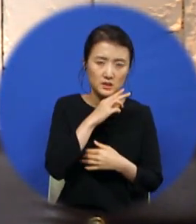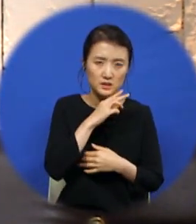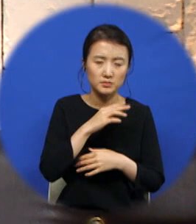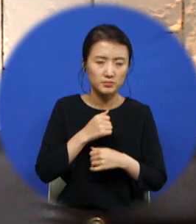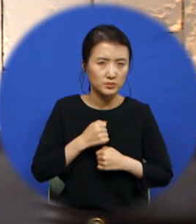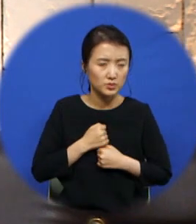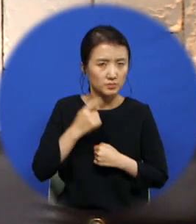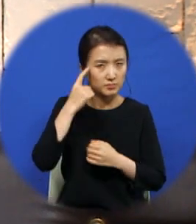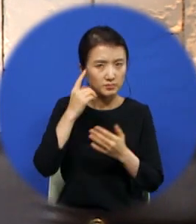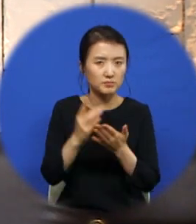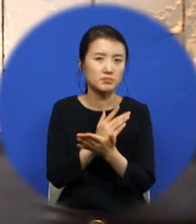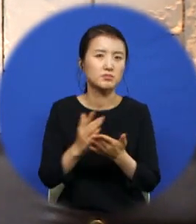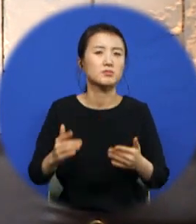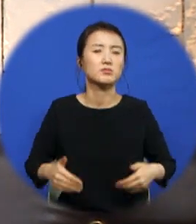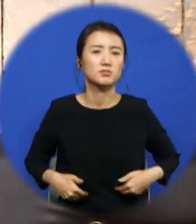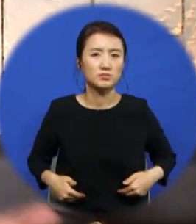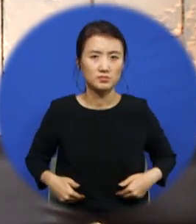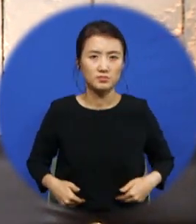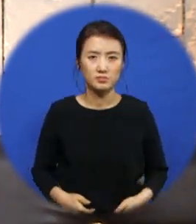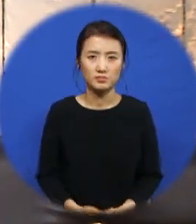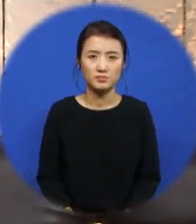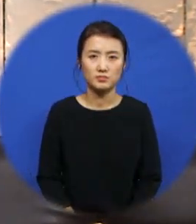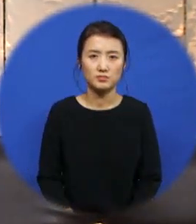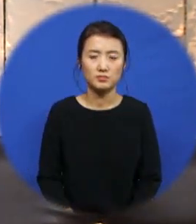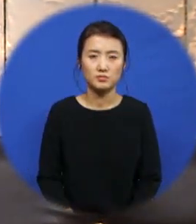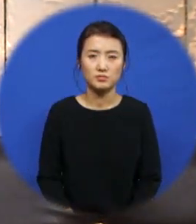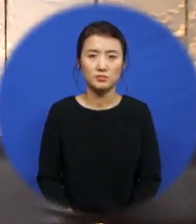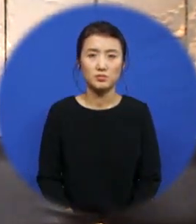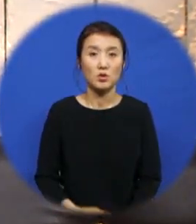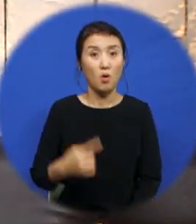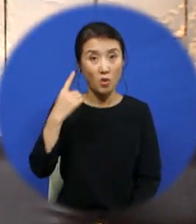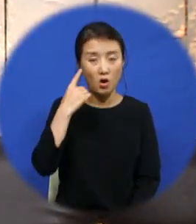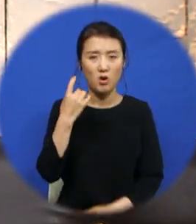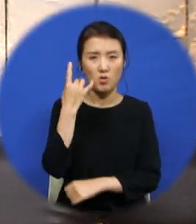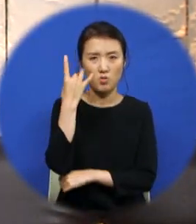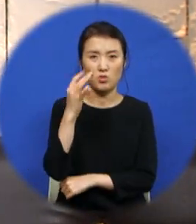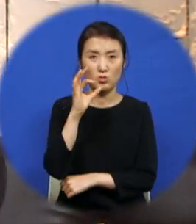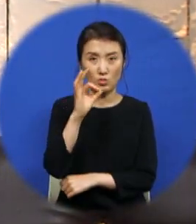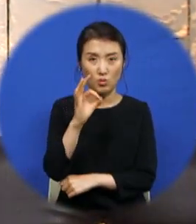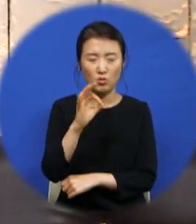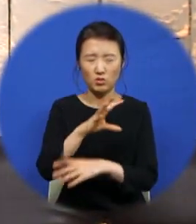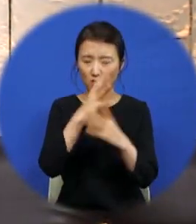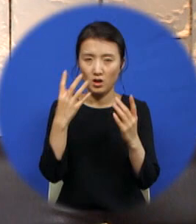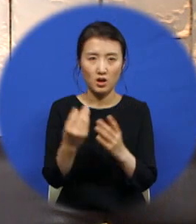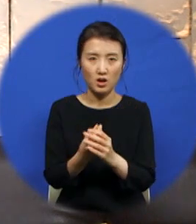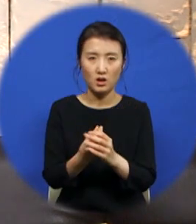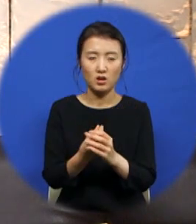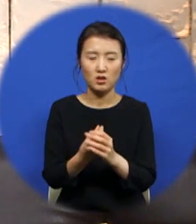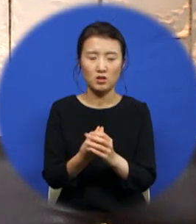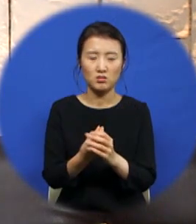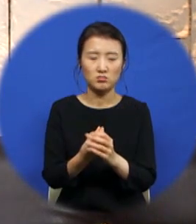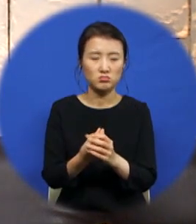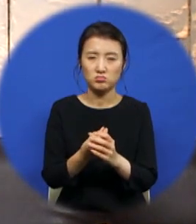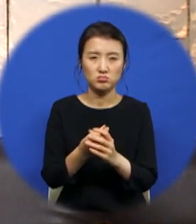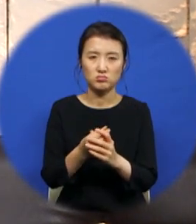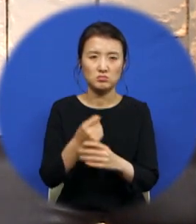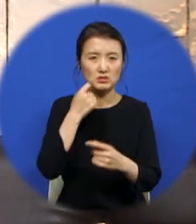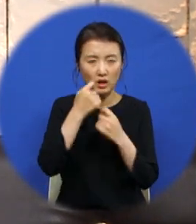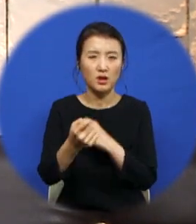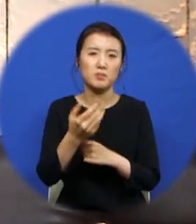예 왜 원금 전체를 날려버린 경우는 대부분 사기를 당하는 경우죠 예